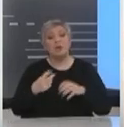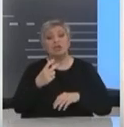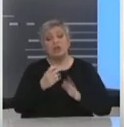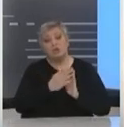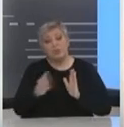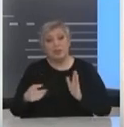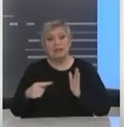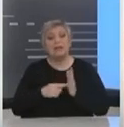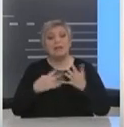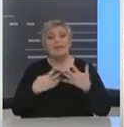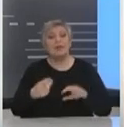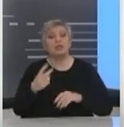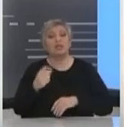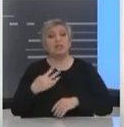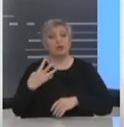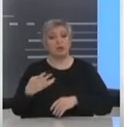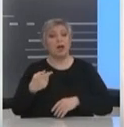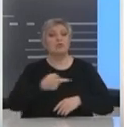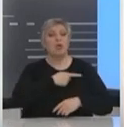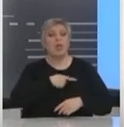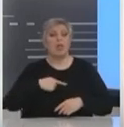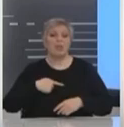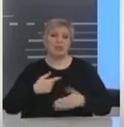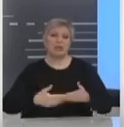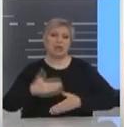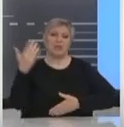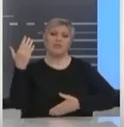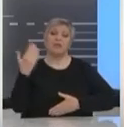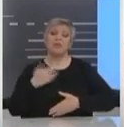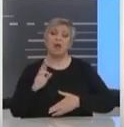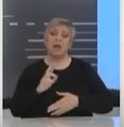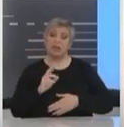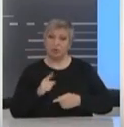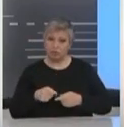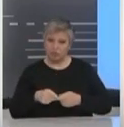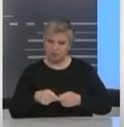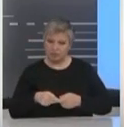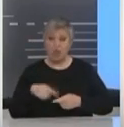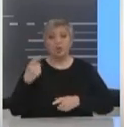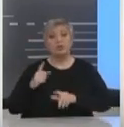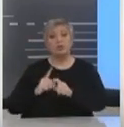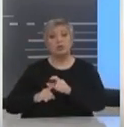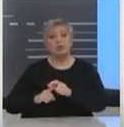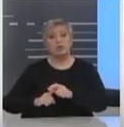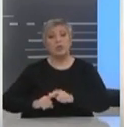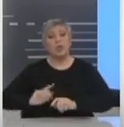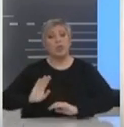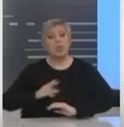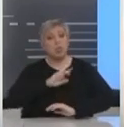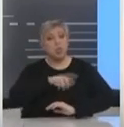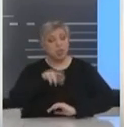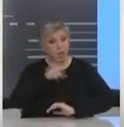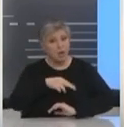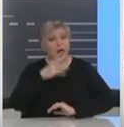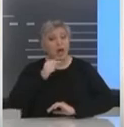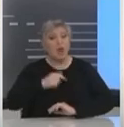1920-1924 και διευθυντή του Ριζοσπάστη, ο οποίος διαγράφεται από το ΚΚΕ για τη θέση του, την